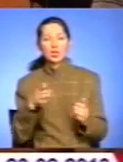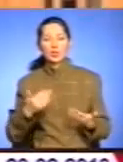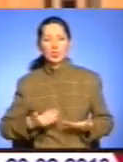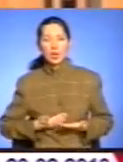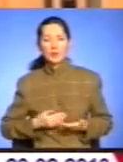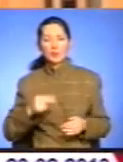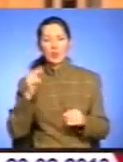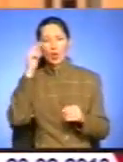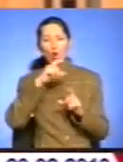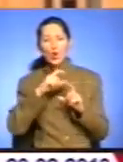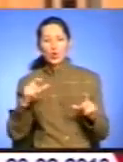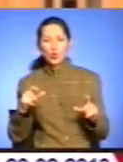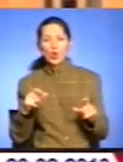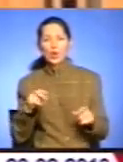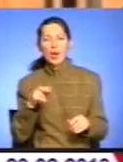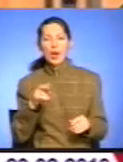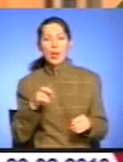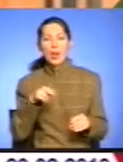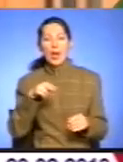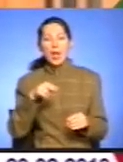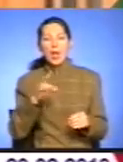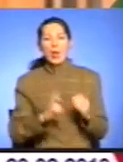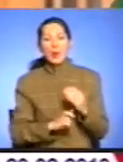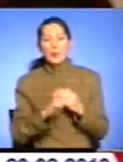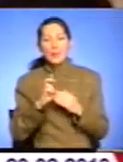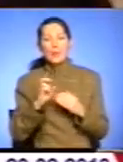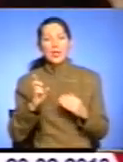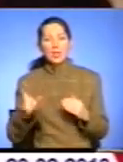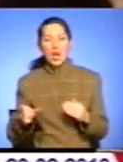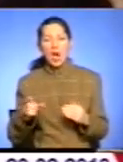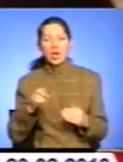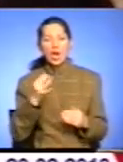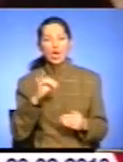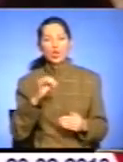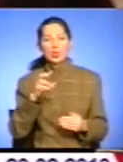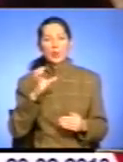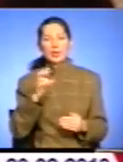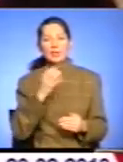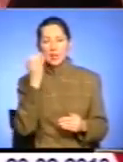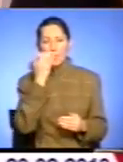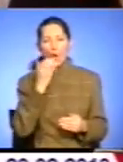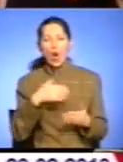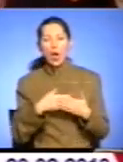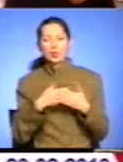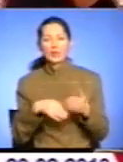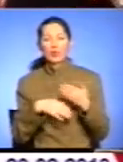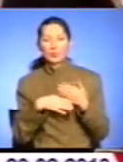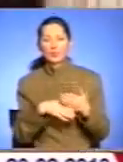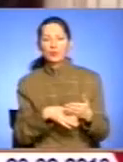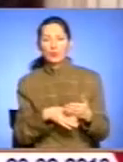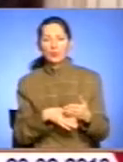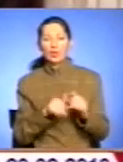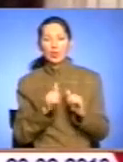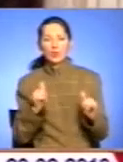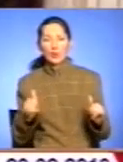активно розвивають волонтерський рух. Так діти вчаться розуміти чужу біду, не бути байдужими до суспільних проблем, допомагати безкорисно.